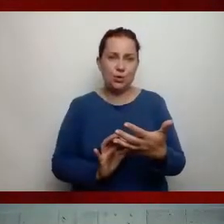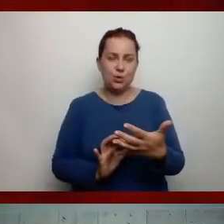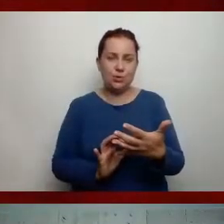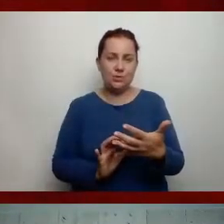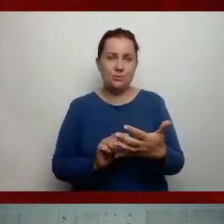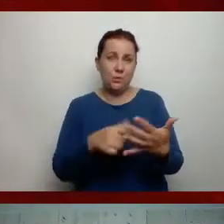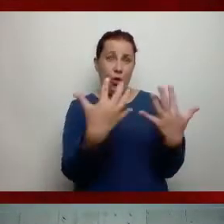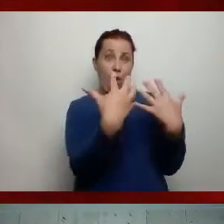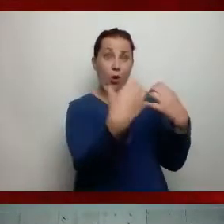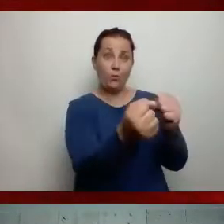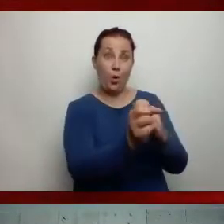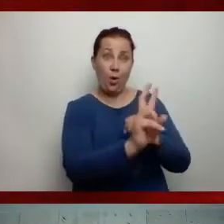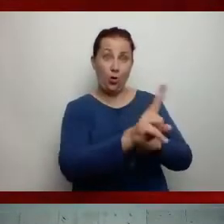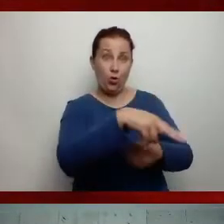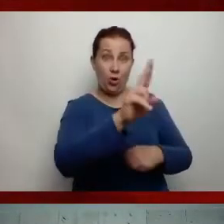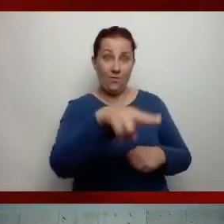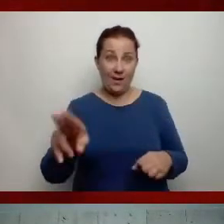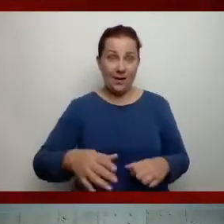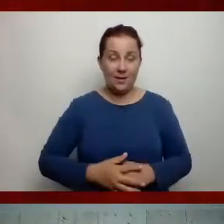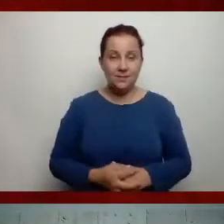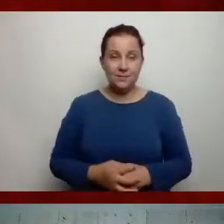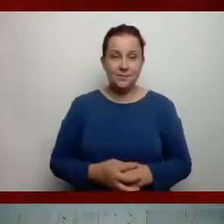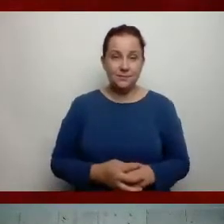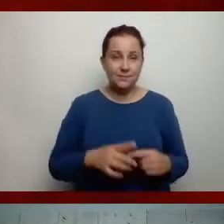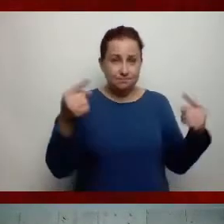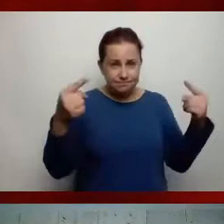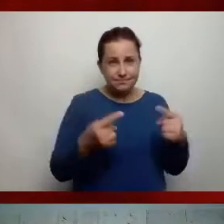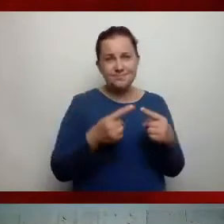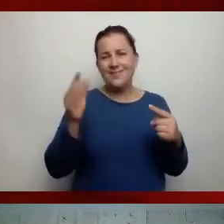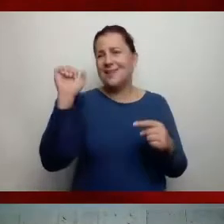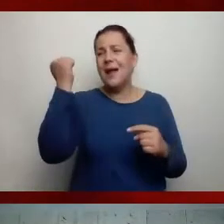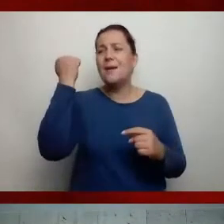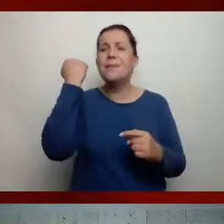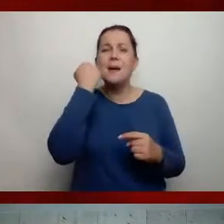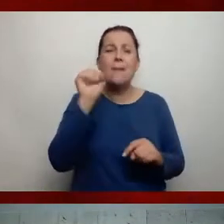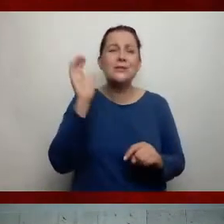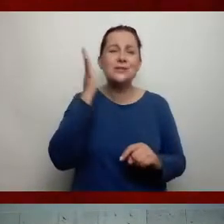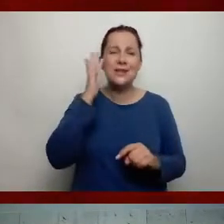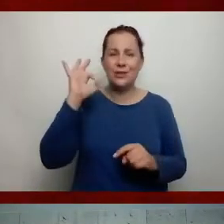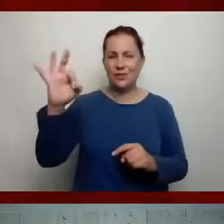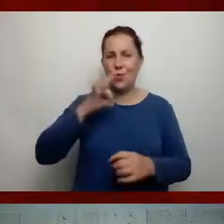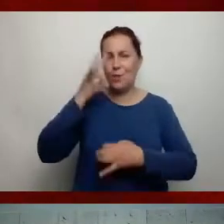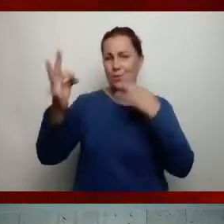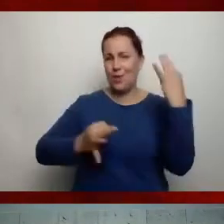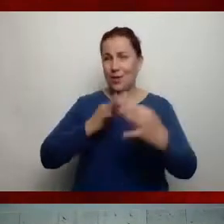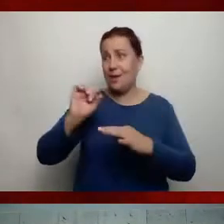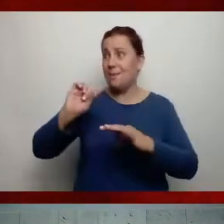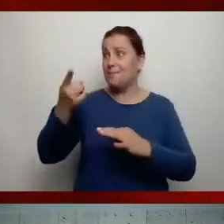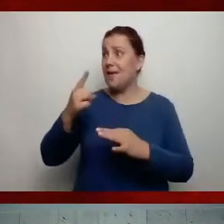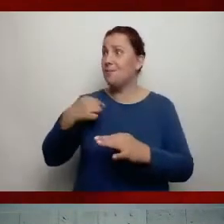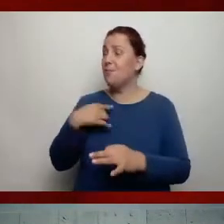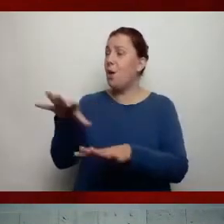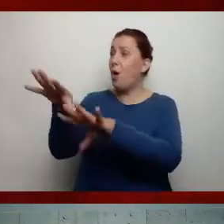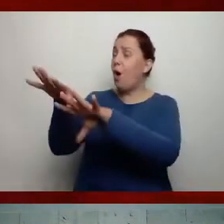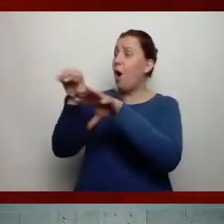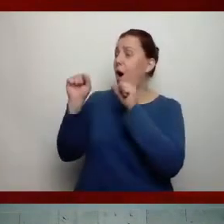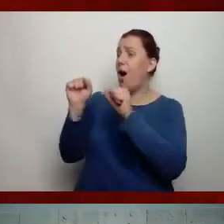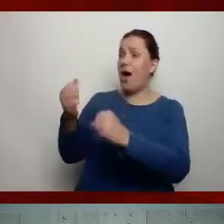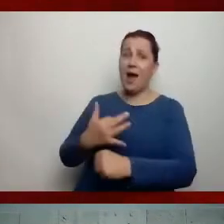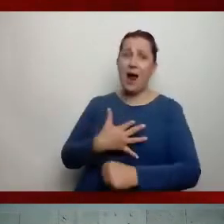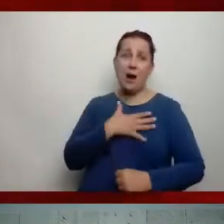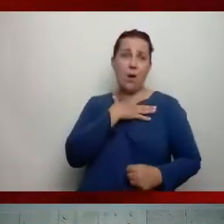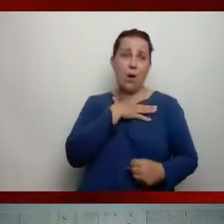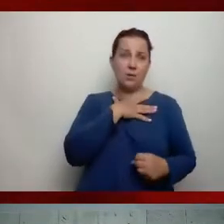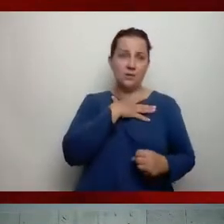do odbioru, prawda? No to jest typowe dla tych najbardziej znanych piosenek Jacka Kaczmarskiego, że najpierw je odbieramy emocjami, prawda? I